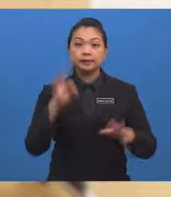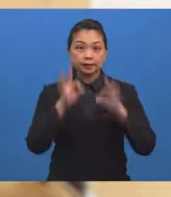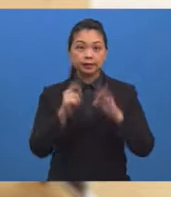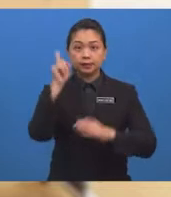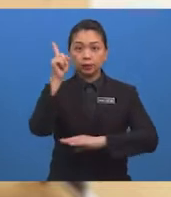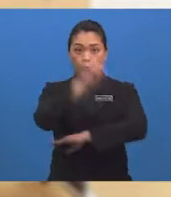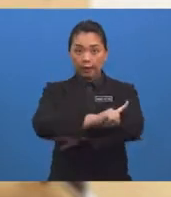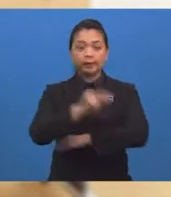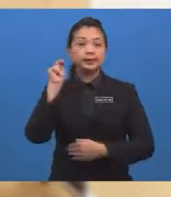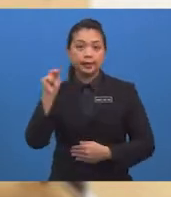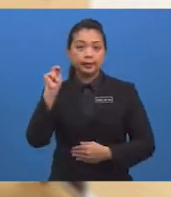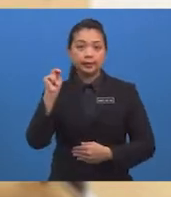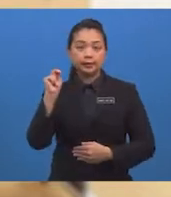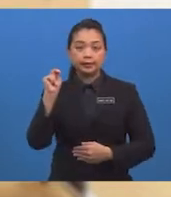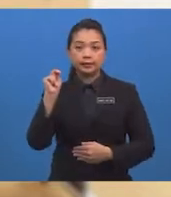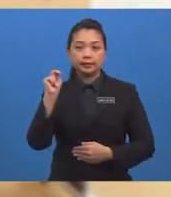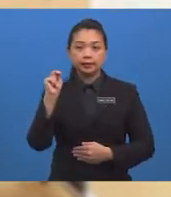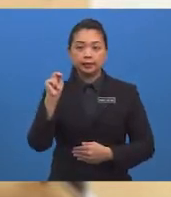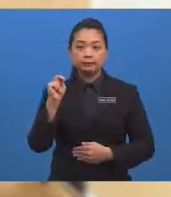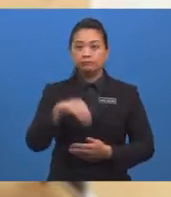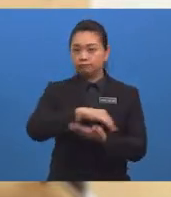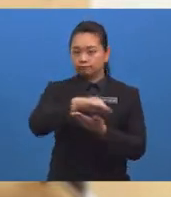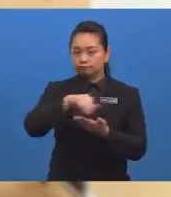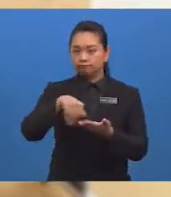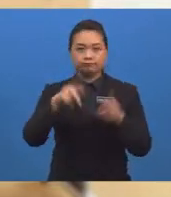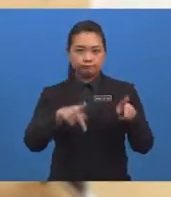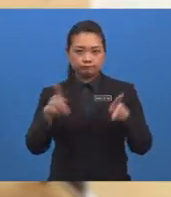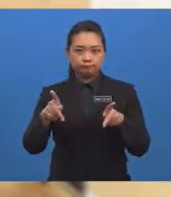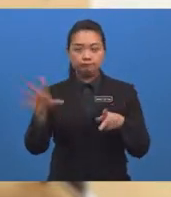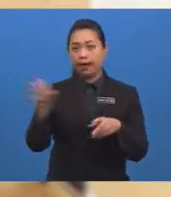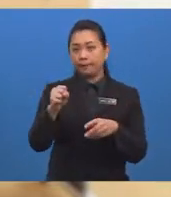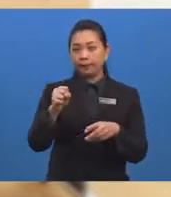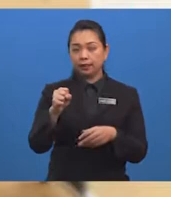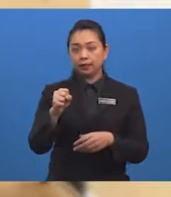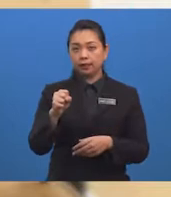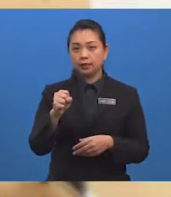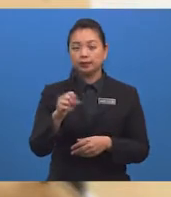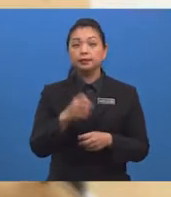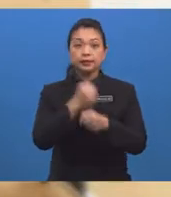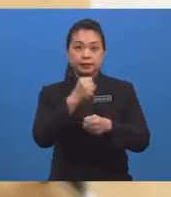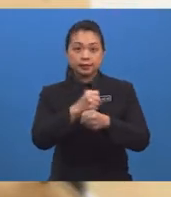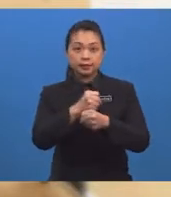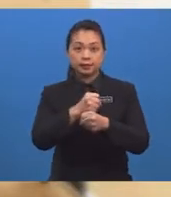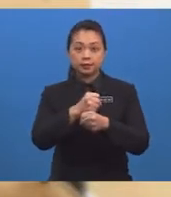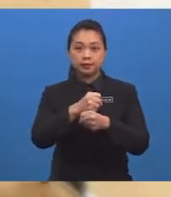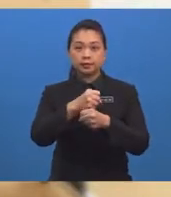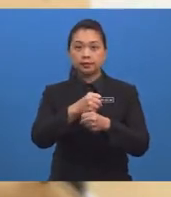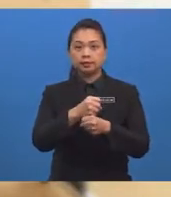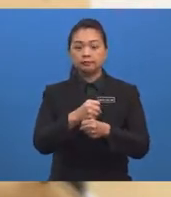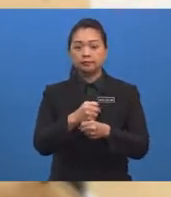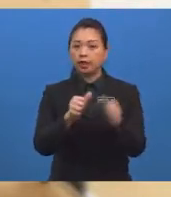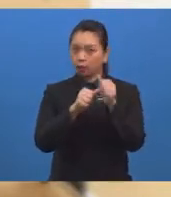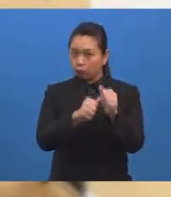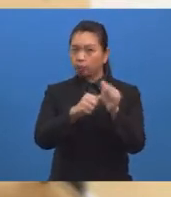nanti para pelajar menjawat jawatan di sektor awam, jadikan prinsip tersebut sebagai panduan dan